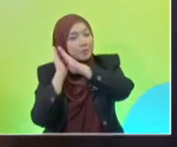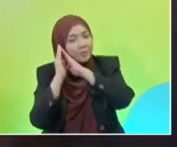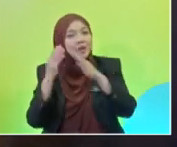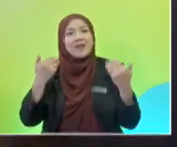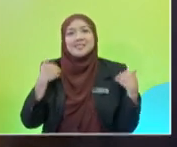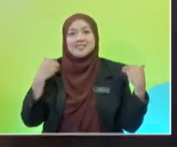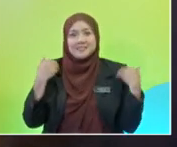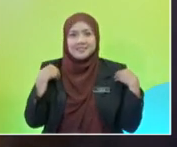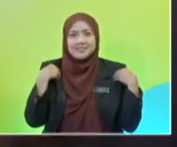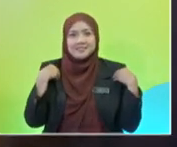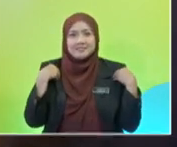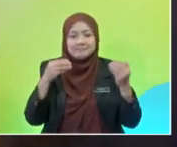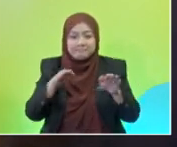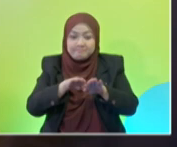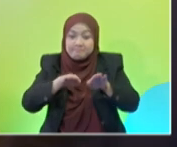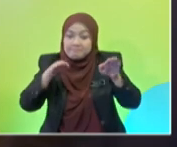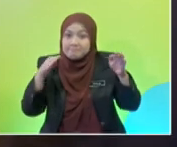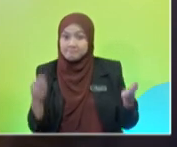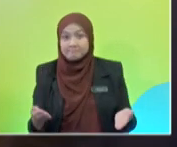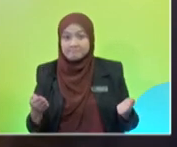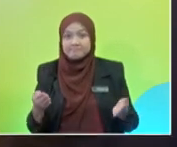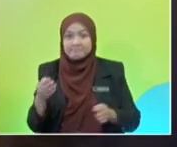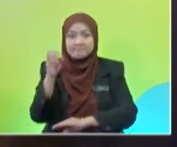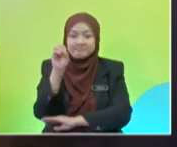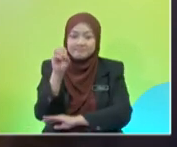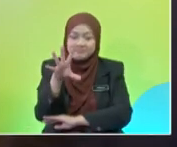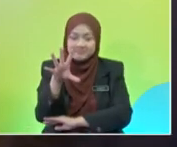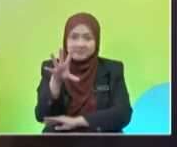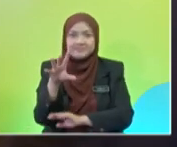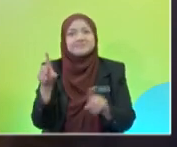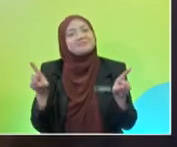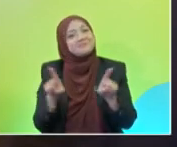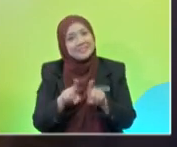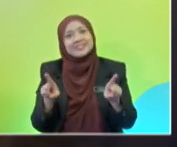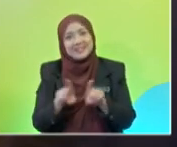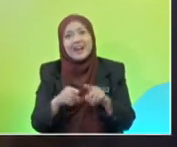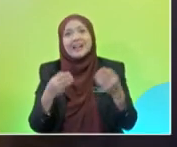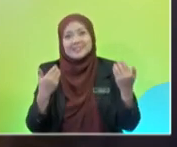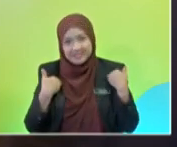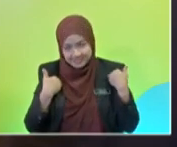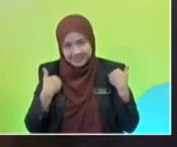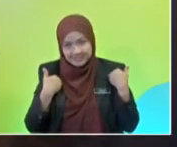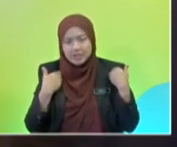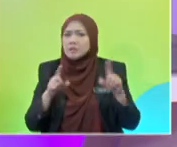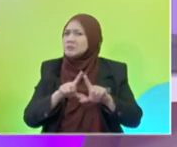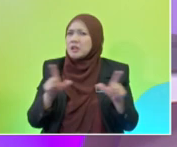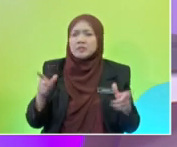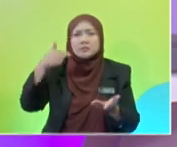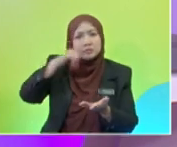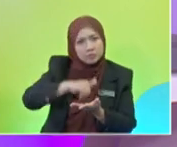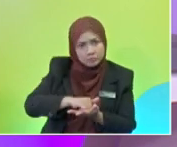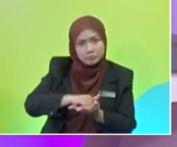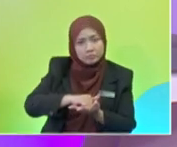cahaya yang mengeluarkan daripada lampu kita ada juga cahaya daripada